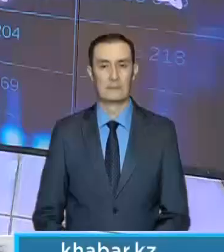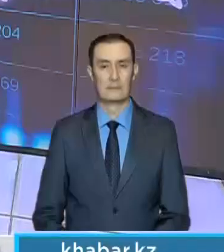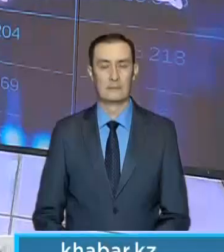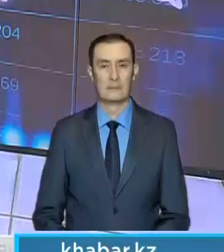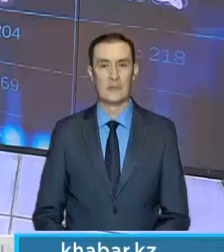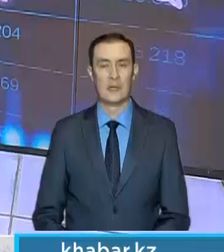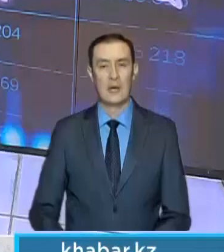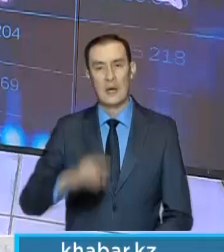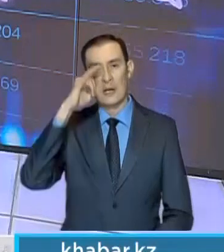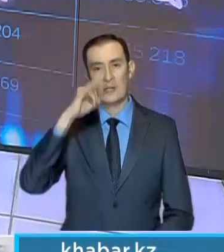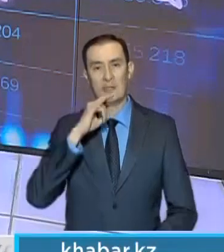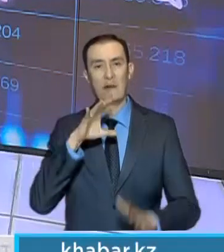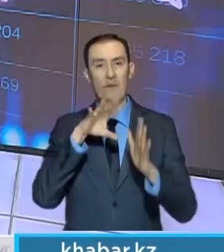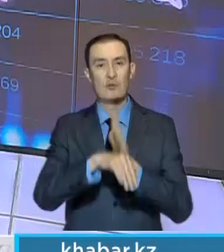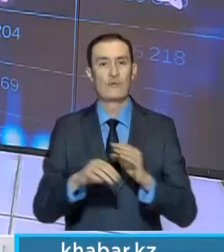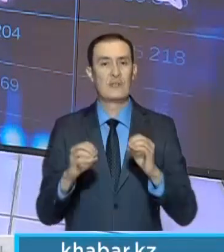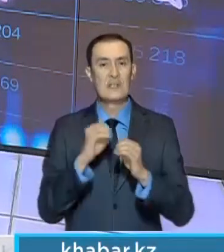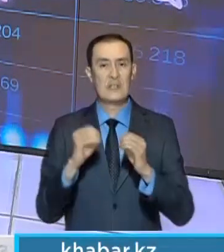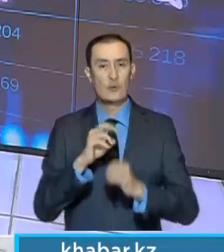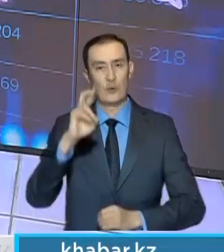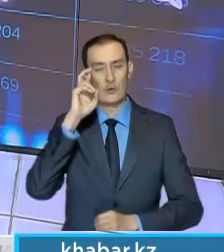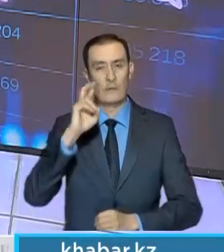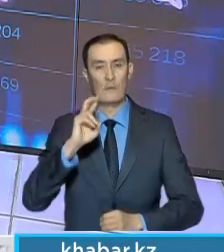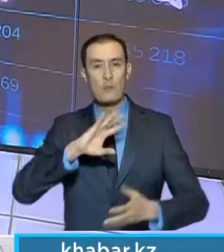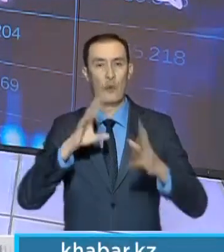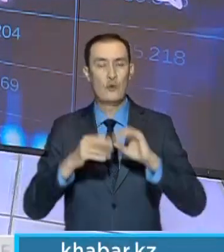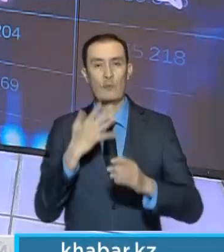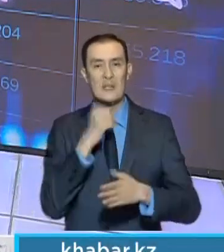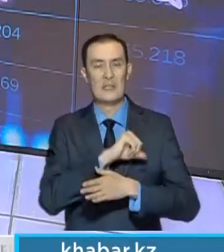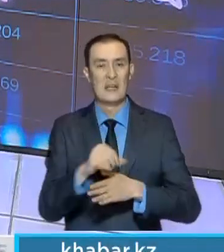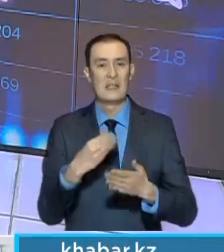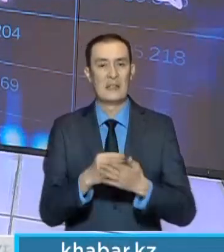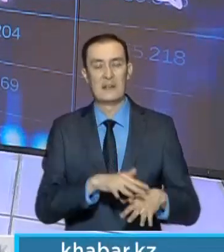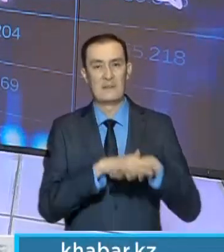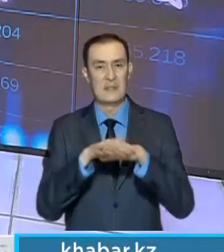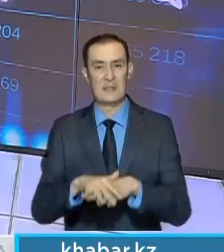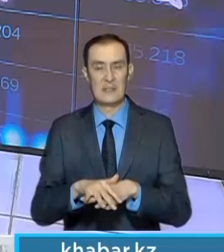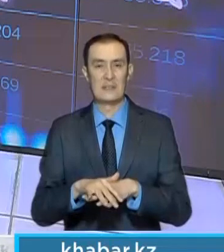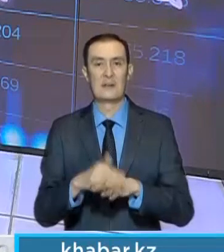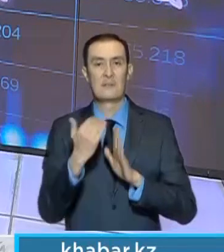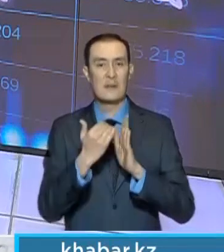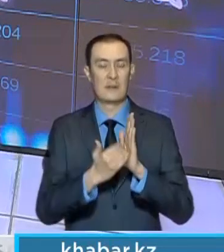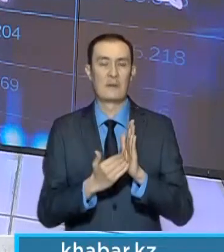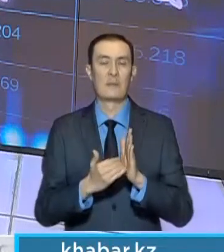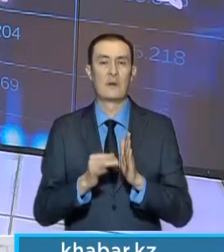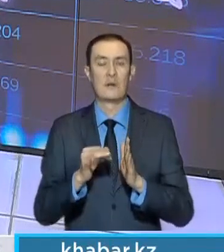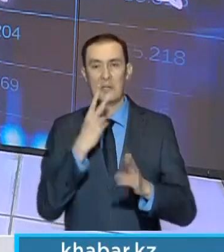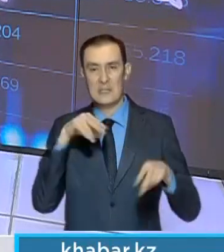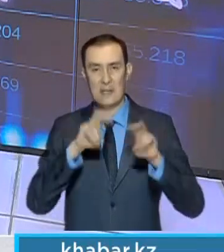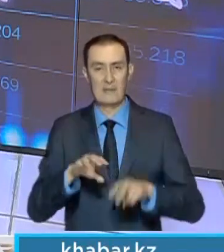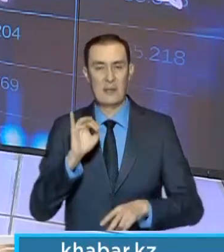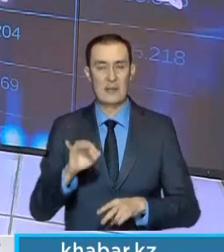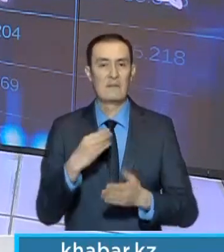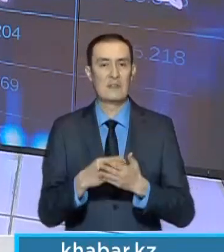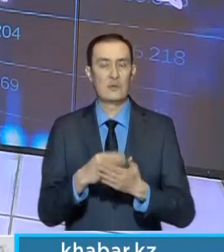стране Казахстан вошёл в топ-10 стран по объёму иностранных инвестиций аналитики fdi intelligence провели исследование